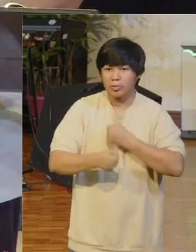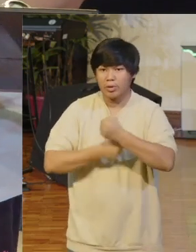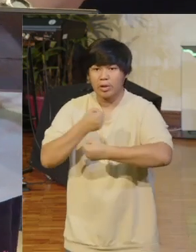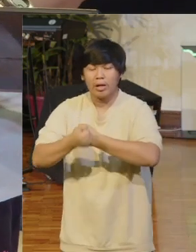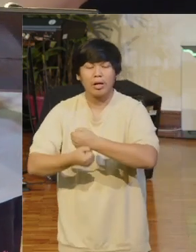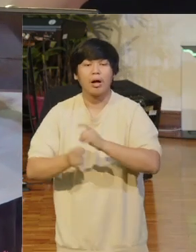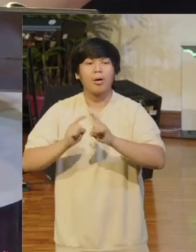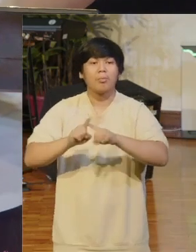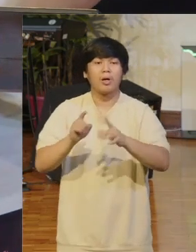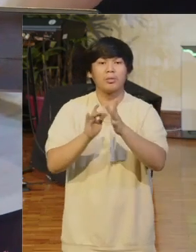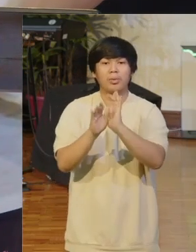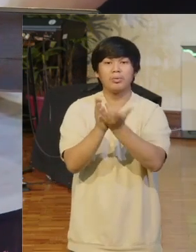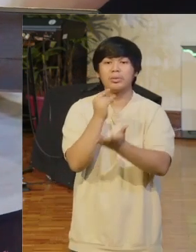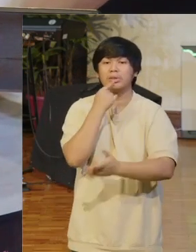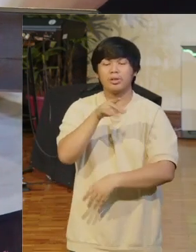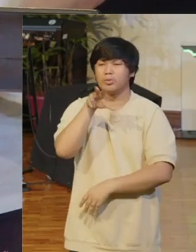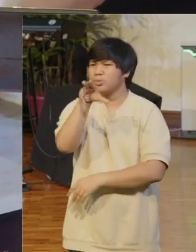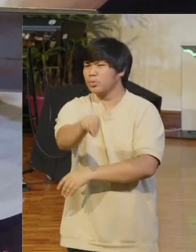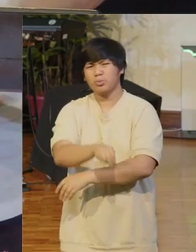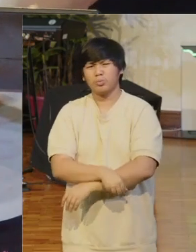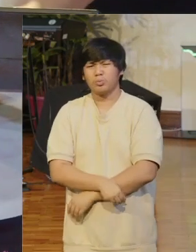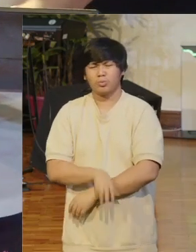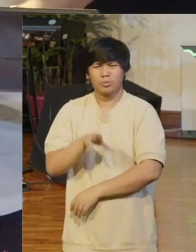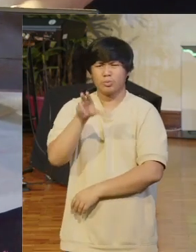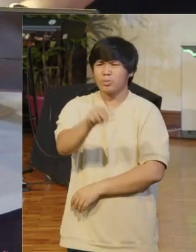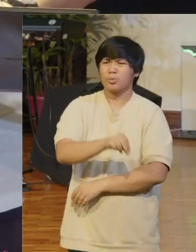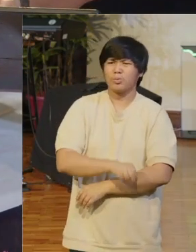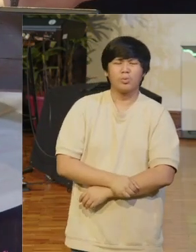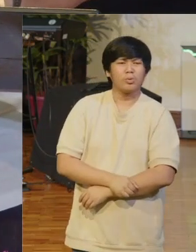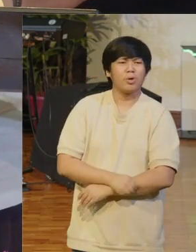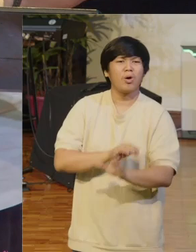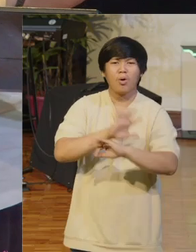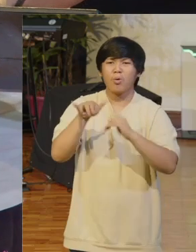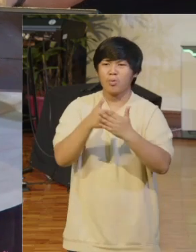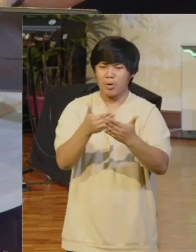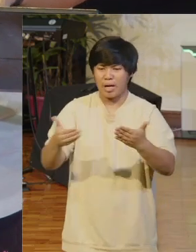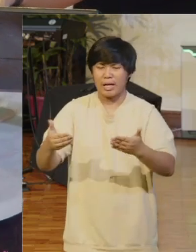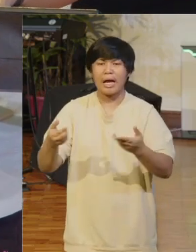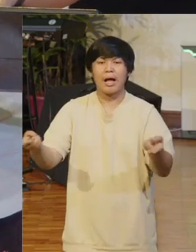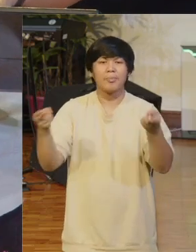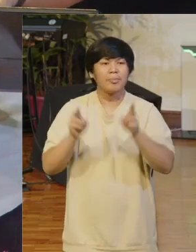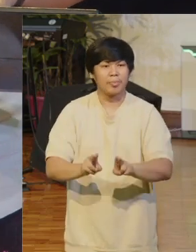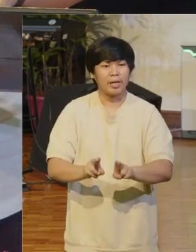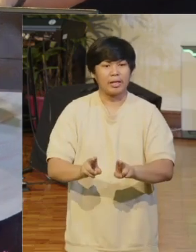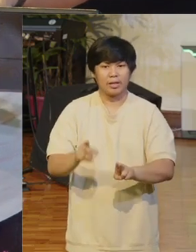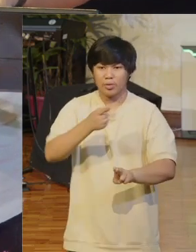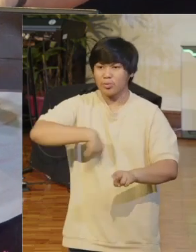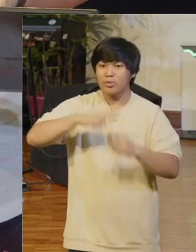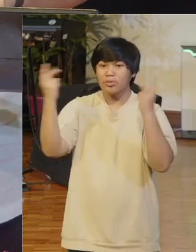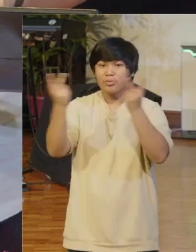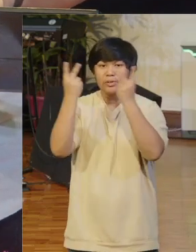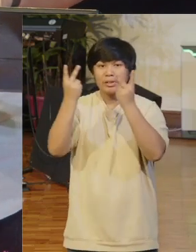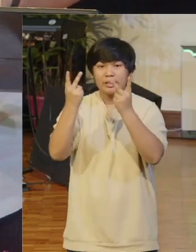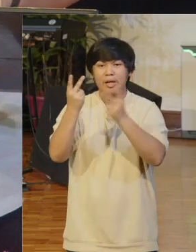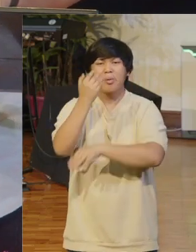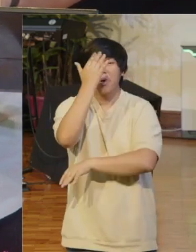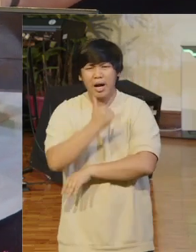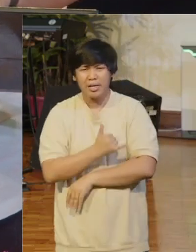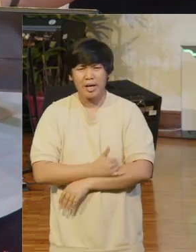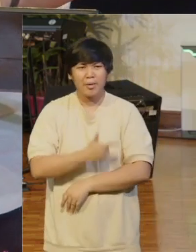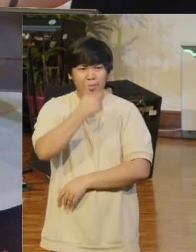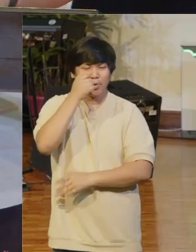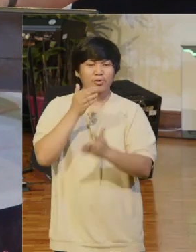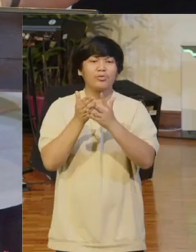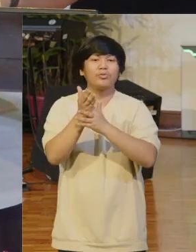No, sabi sa verse 37. No, in all these things we are more than conquerors through Him who